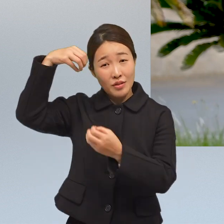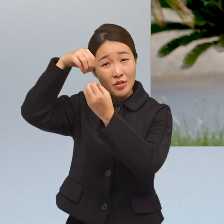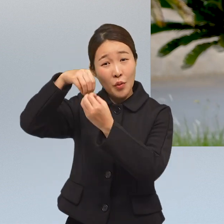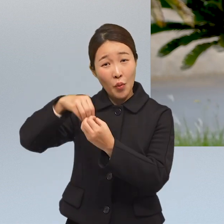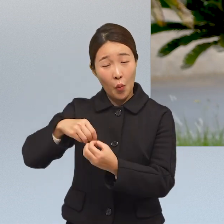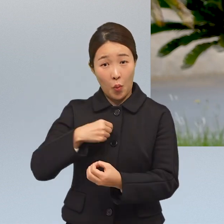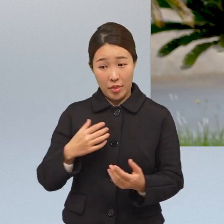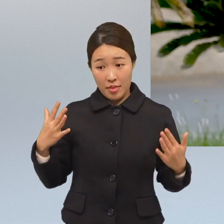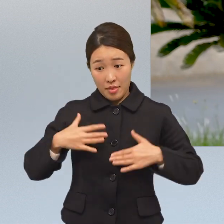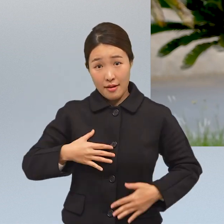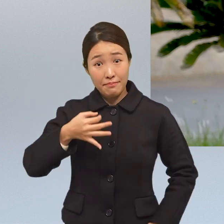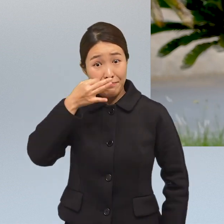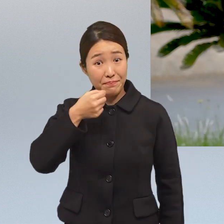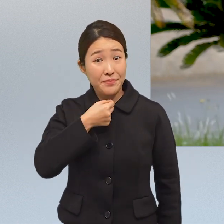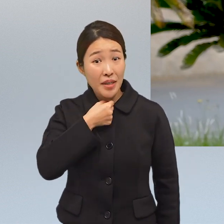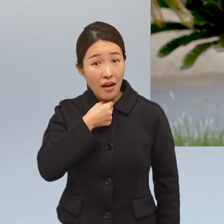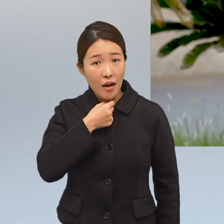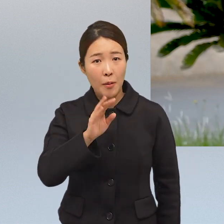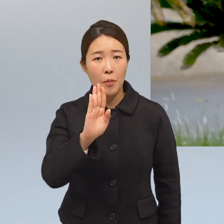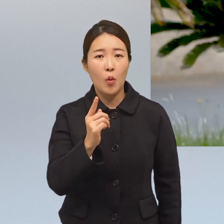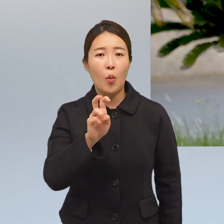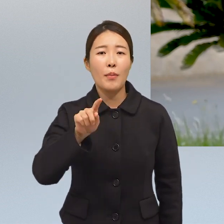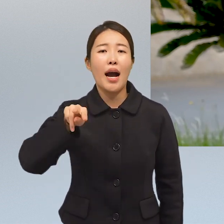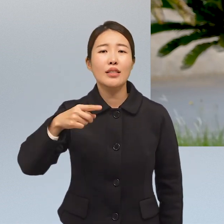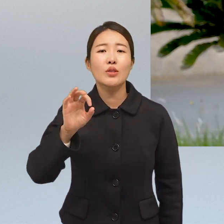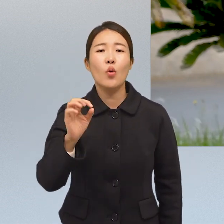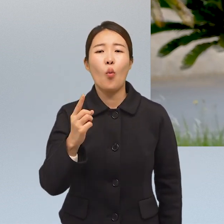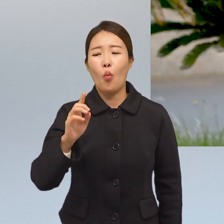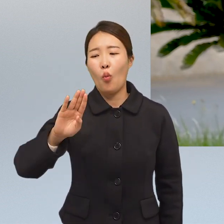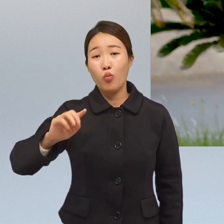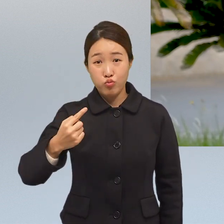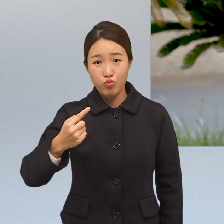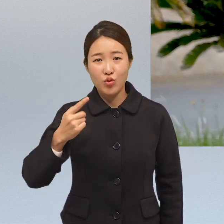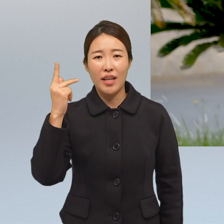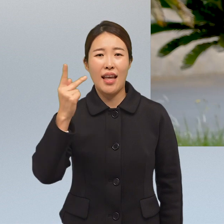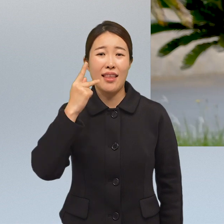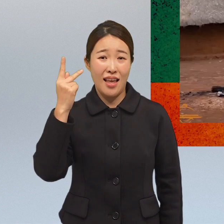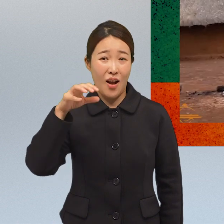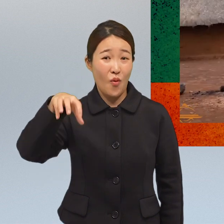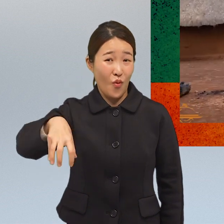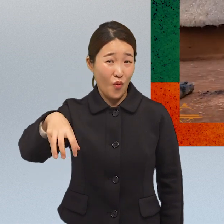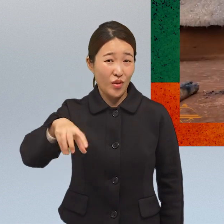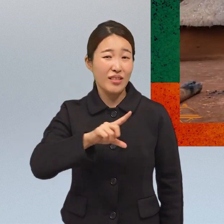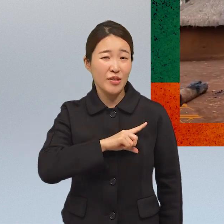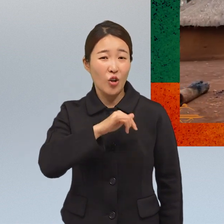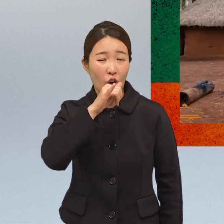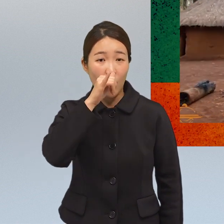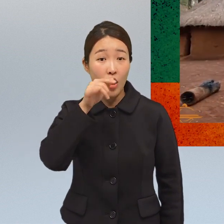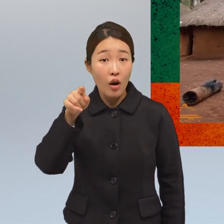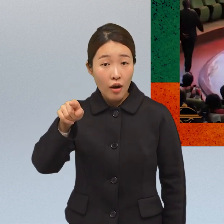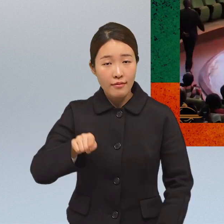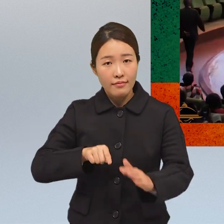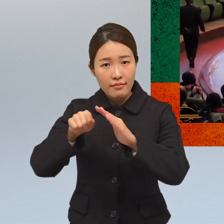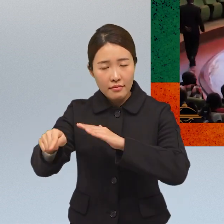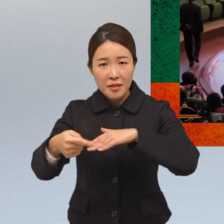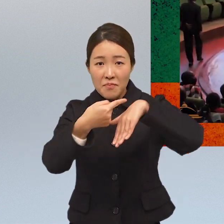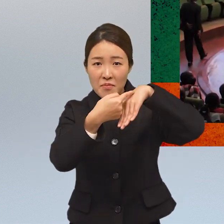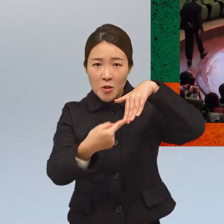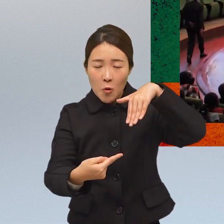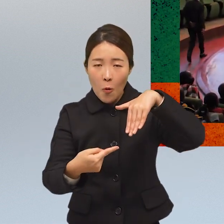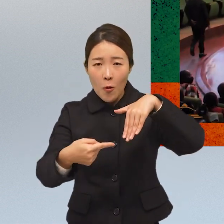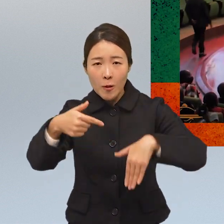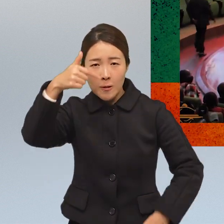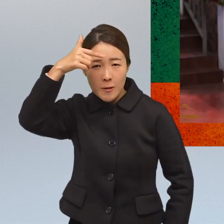이런 좀 전통 의복을 보려면 그 보마스 오브 케냐라는 지역에 있는데 거기에서 이제